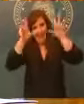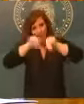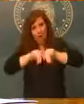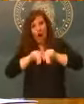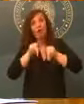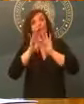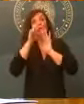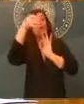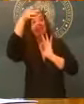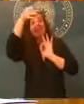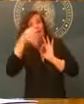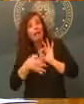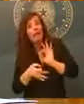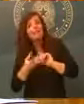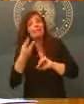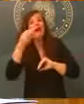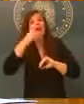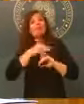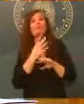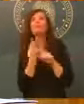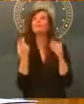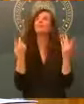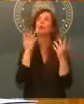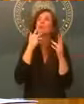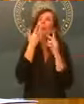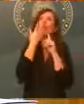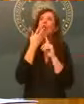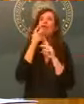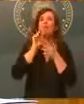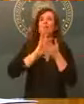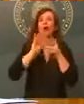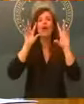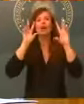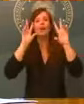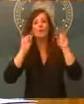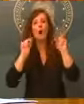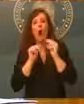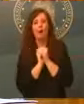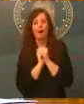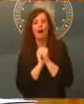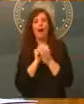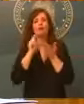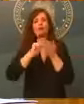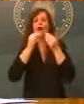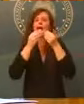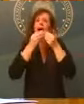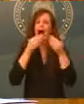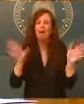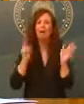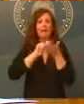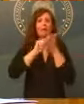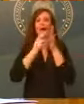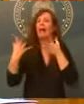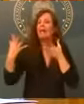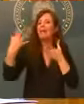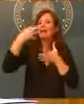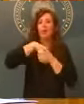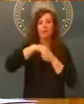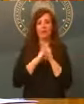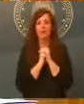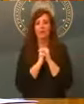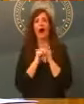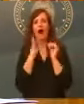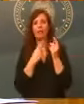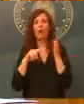diversa, che sia una scuola nuova, una scuola più aperta, una scuola più inclusiva. E allora io dai documenti che ho ricevuto dagli studenti e dalle